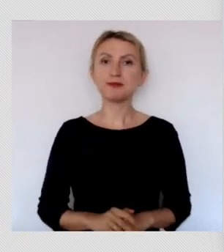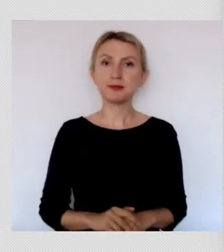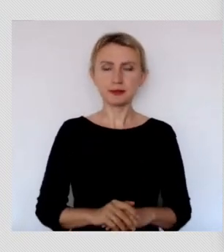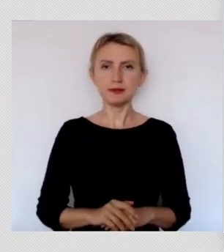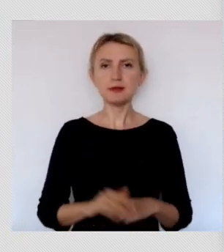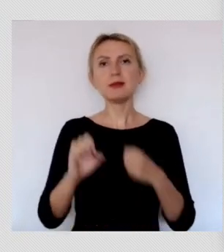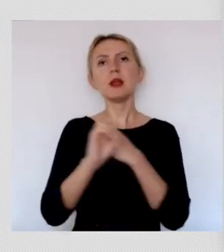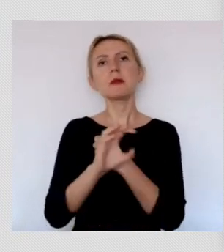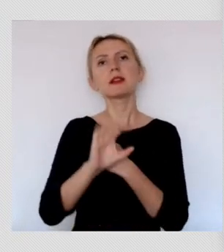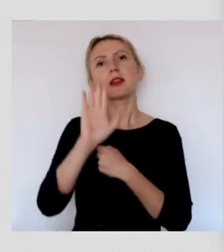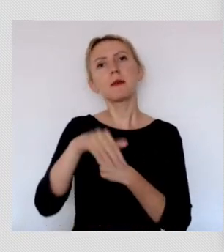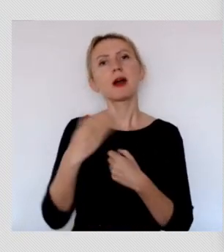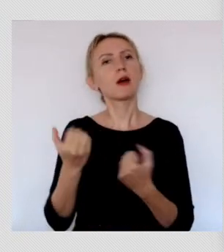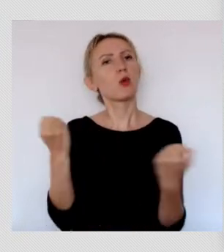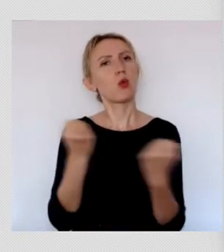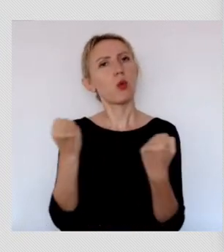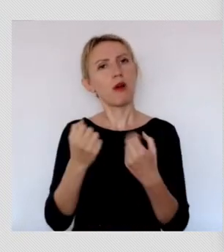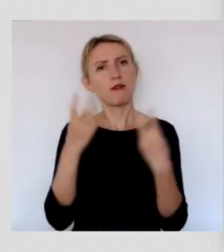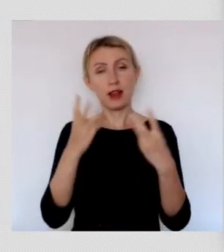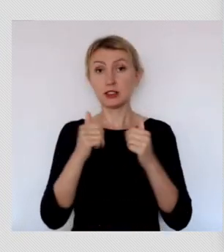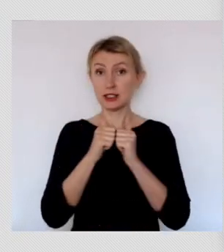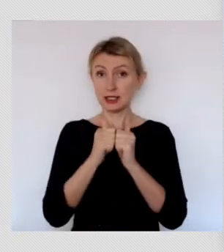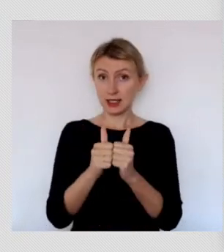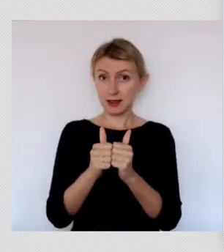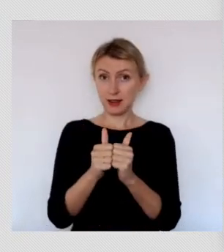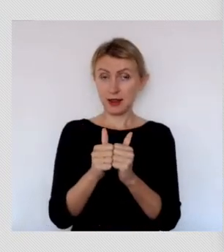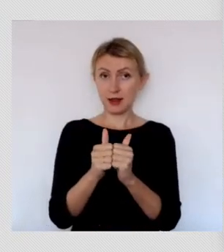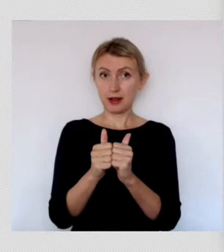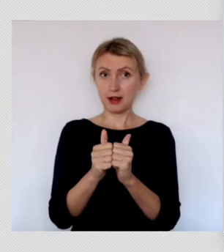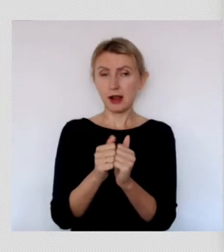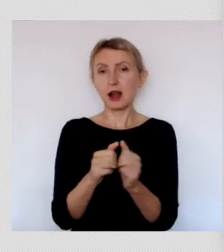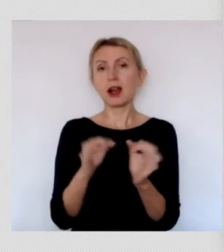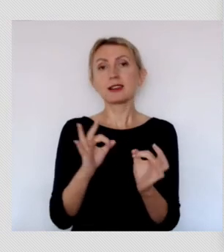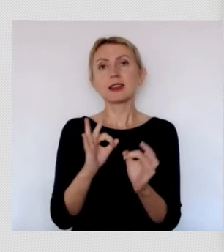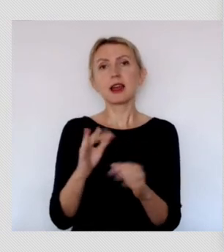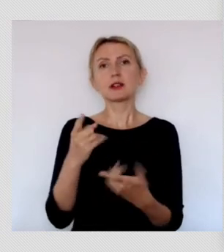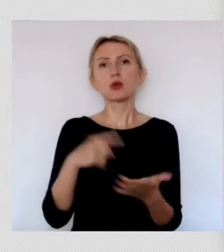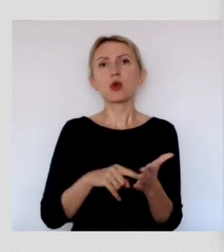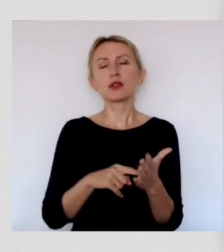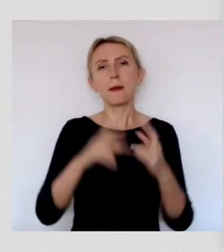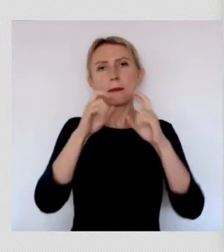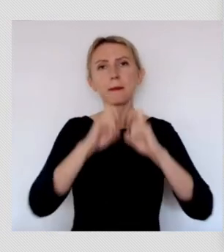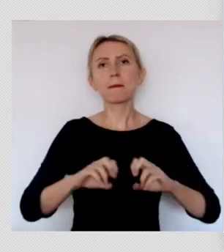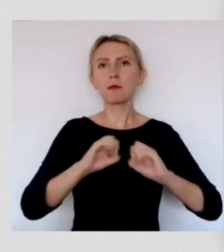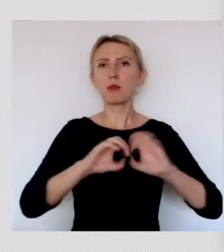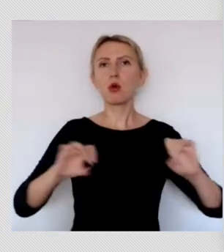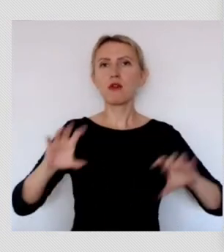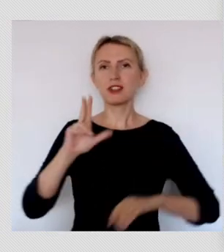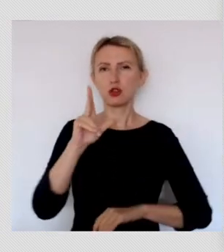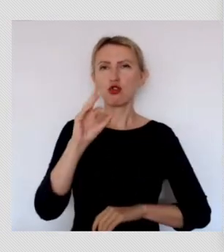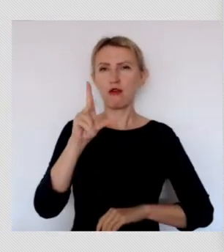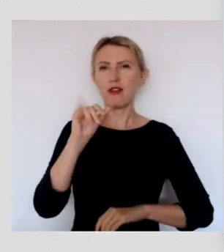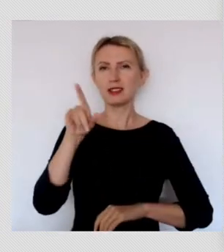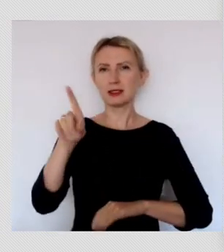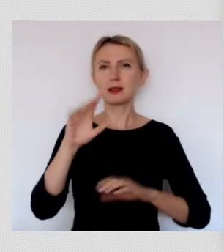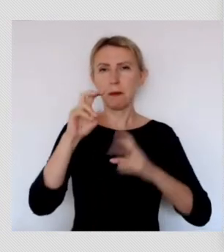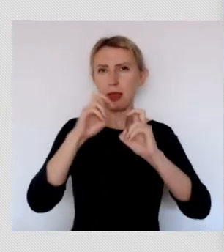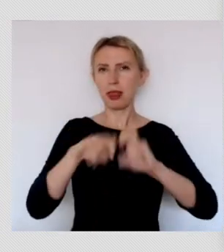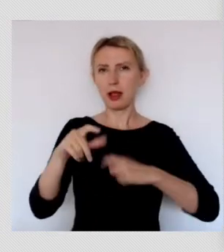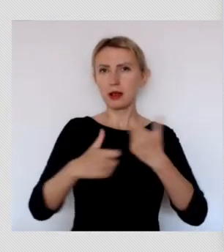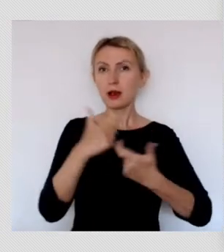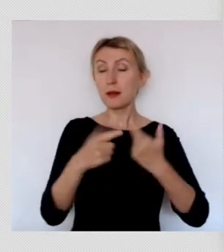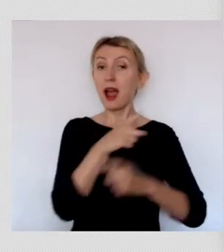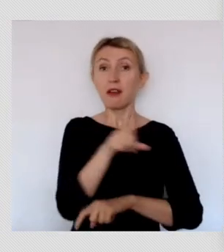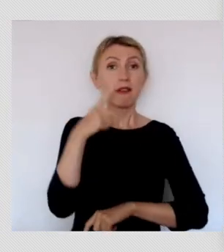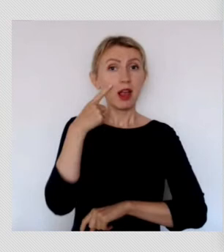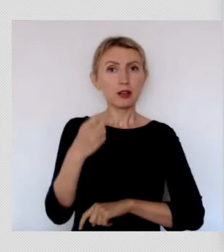czas odgrywają olbrzymią rolę. I teraz jeżeli, opisuję te badania profesora Kowalskiego, ale jeżeli Państwo zwrócicie